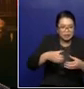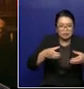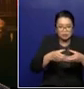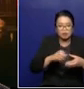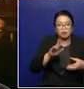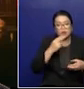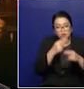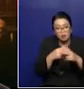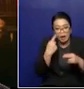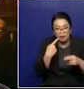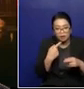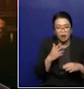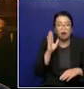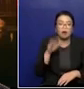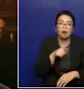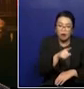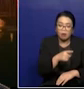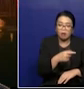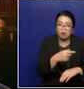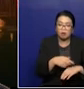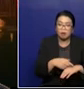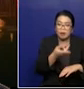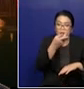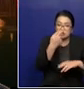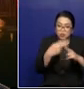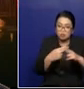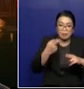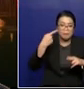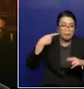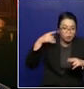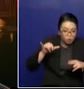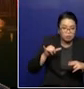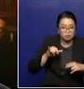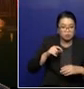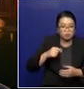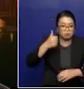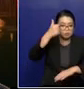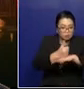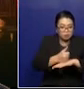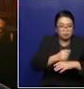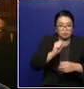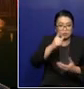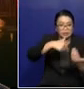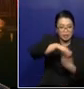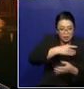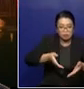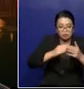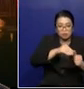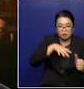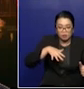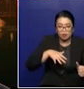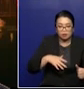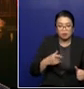ร์โอชาท่านว่าท่านทำอะไรลงไปฮะปี63นะฮะท่านตั้งรับไม่ทันเรื่องภาวะวิกฤ